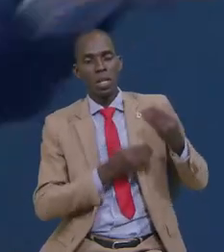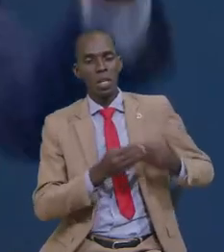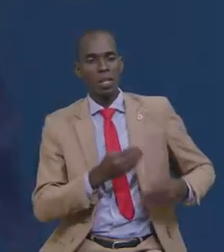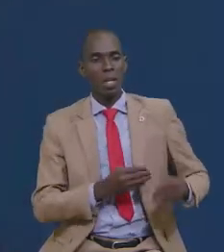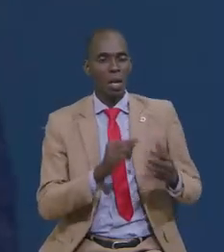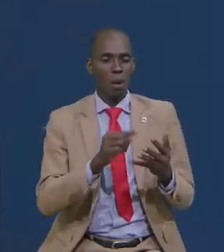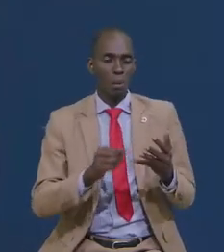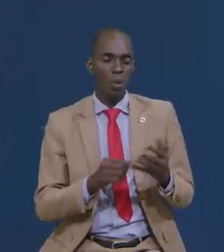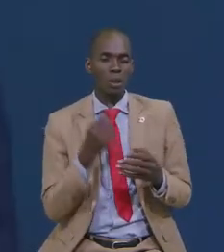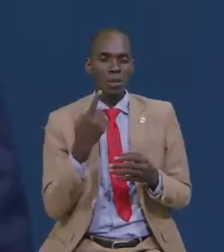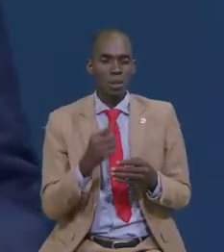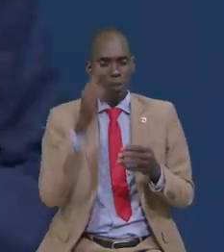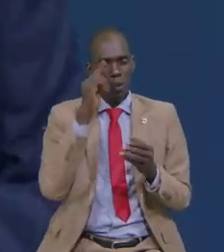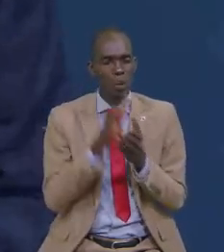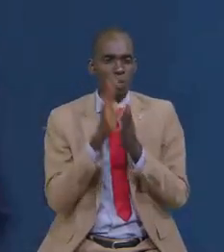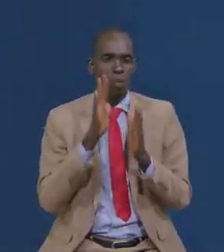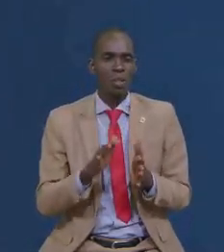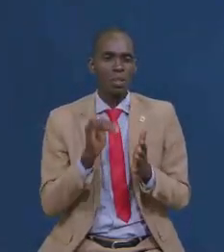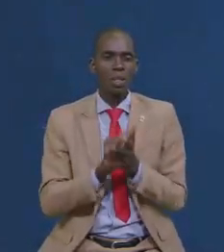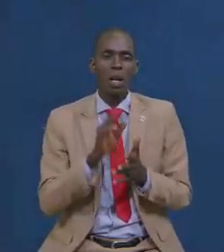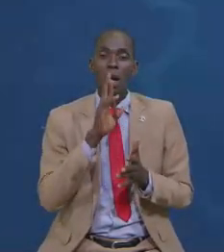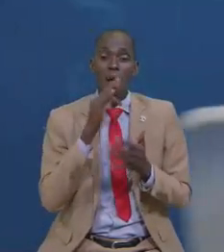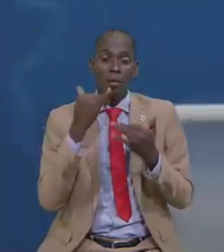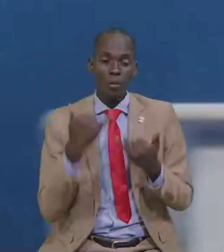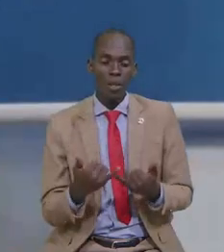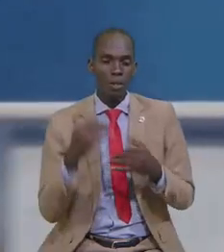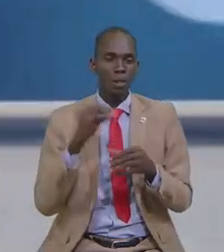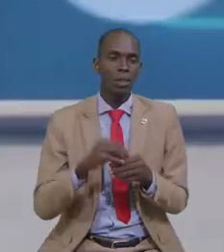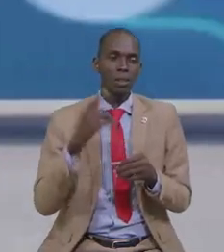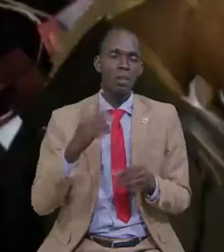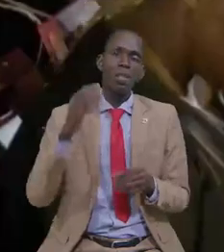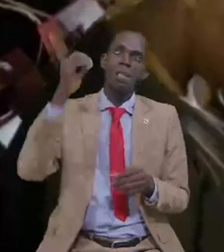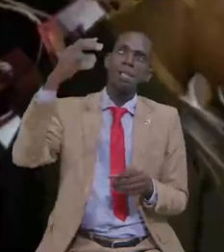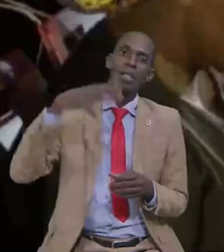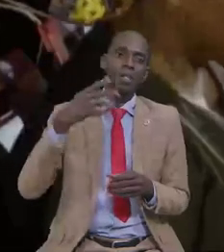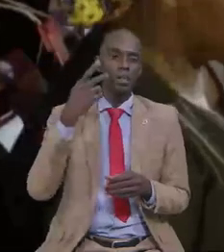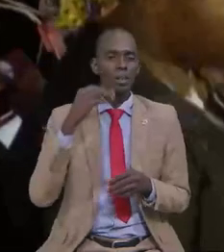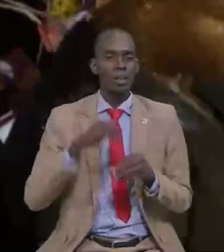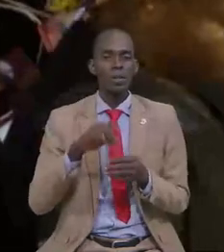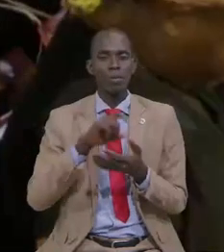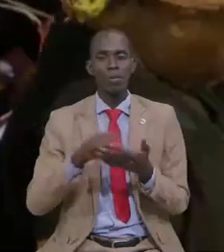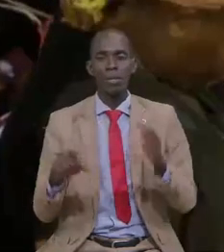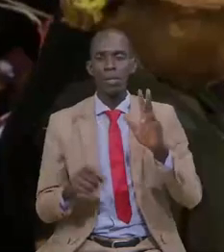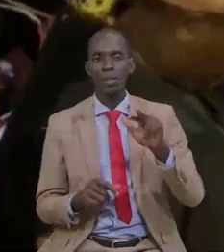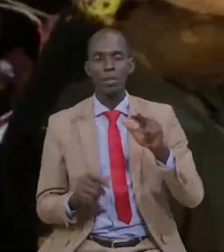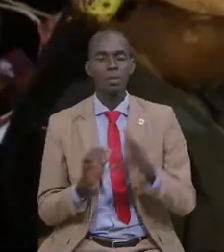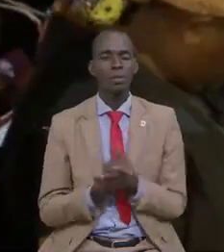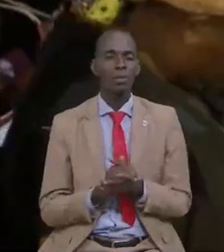l'héritage parmi les saints qui sont maintenant dans la lumière. Et le verset 13 dit